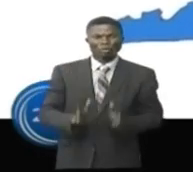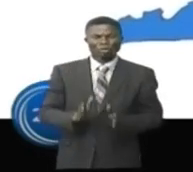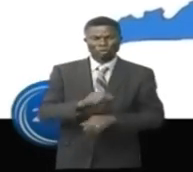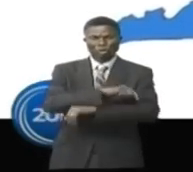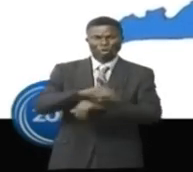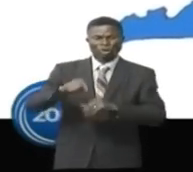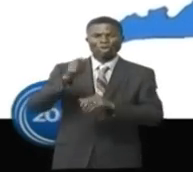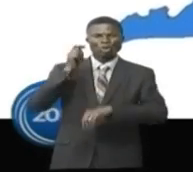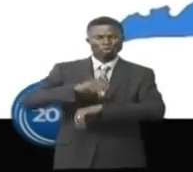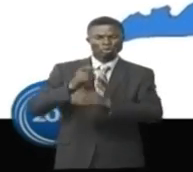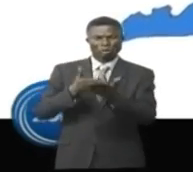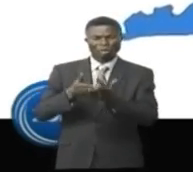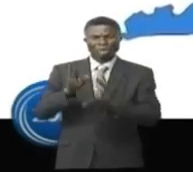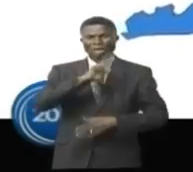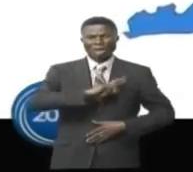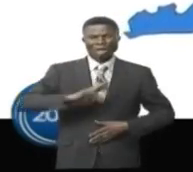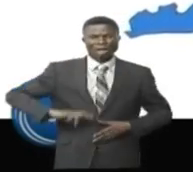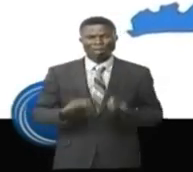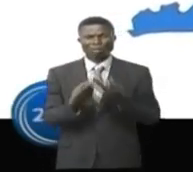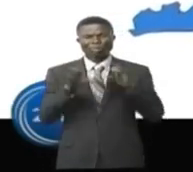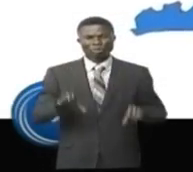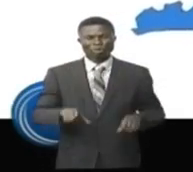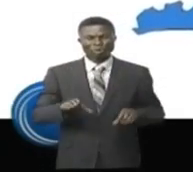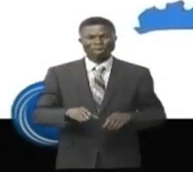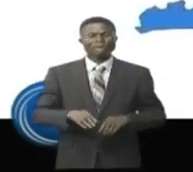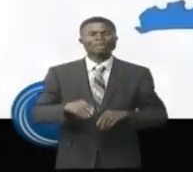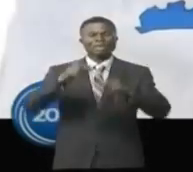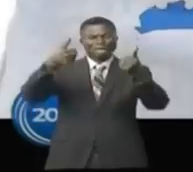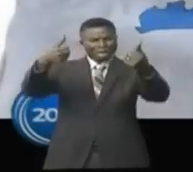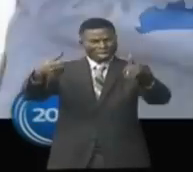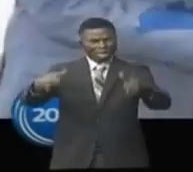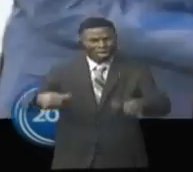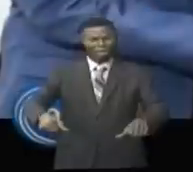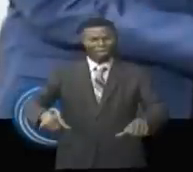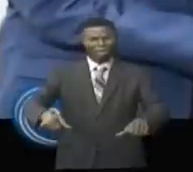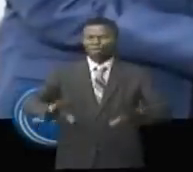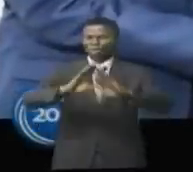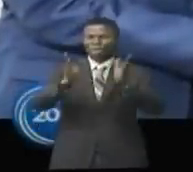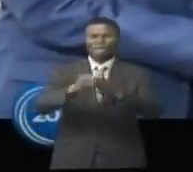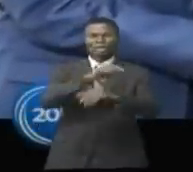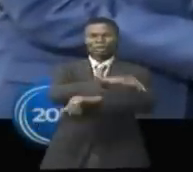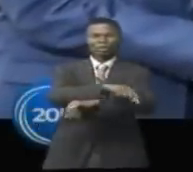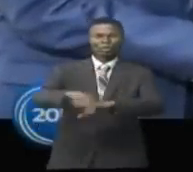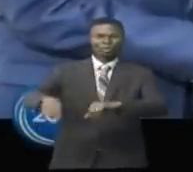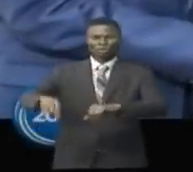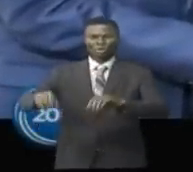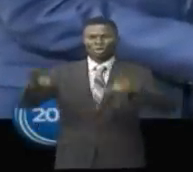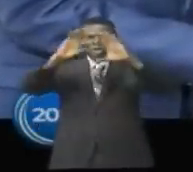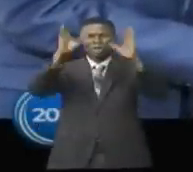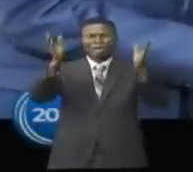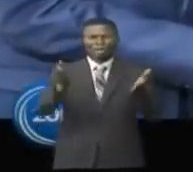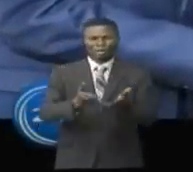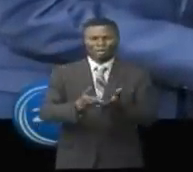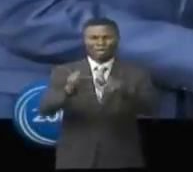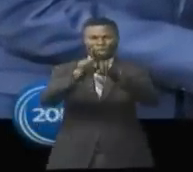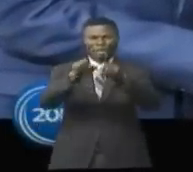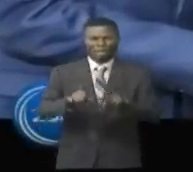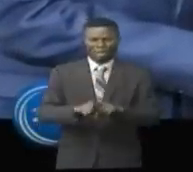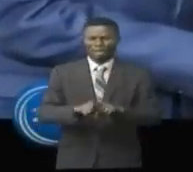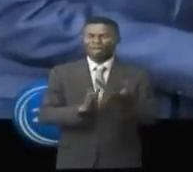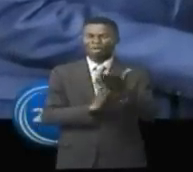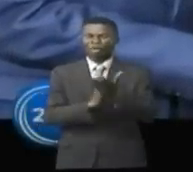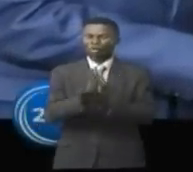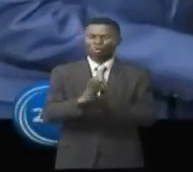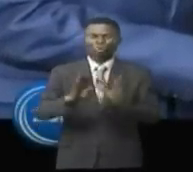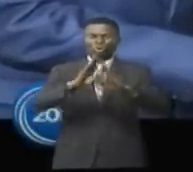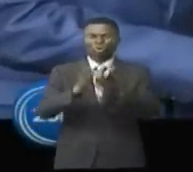La République démocratique du Congo siégera désormais à toutes les instances de la communauté et est éligible à tous